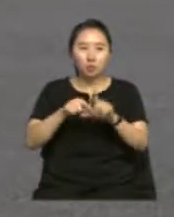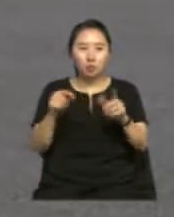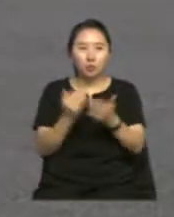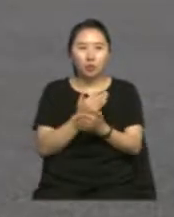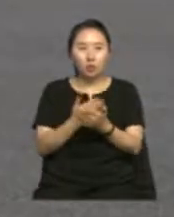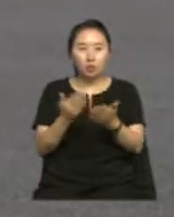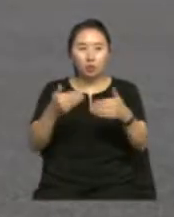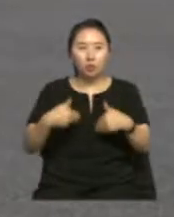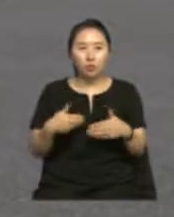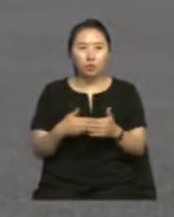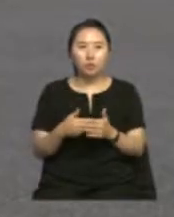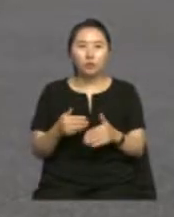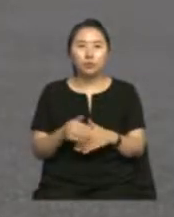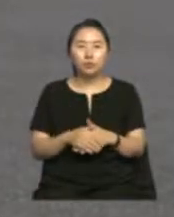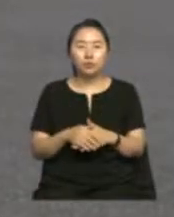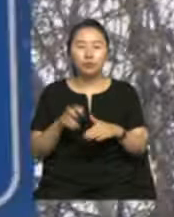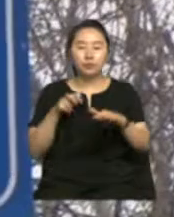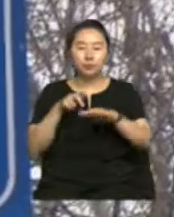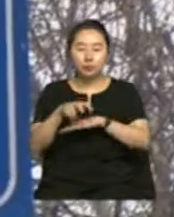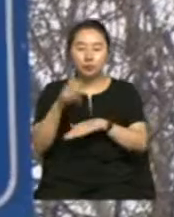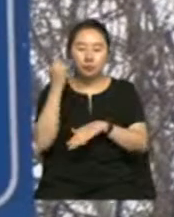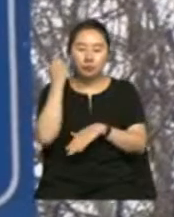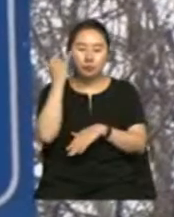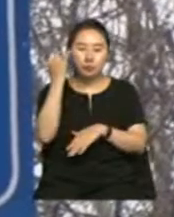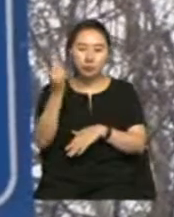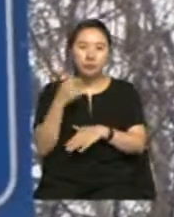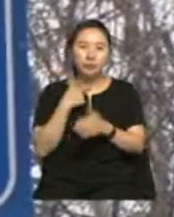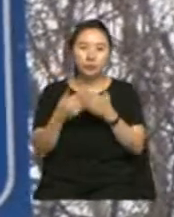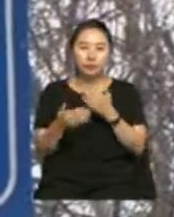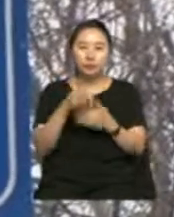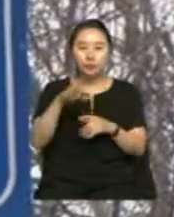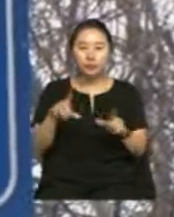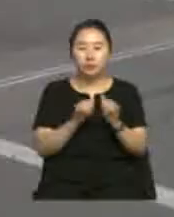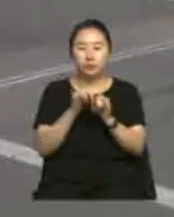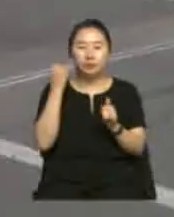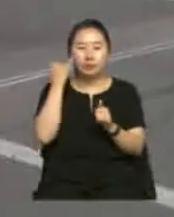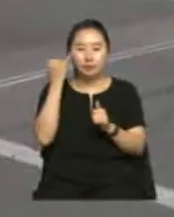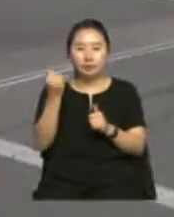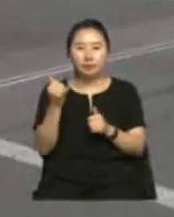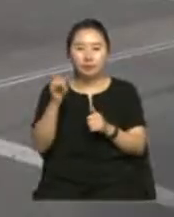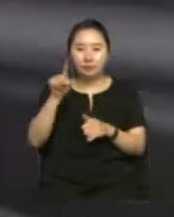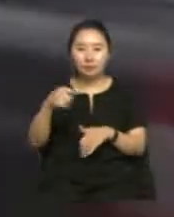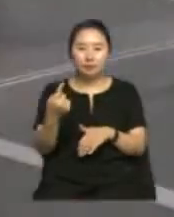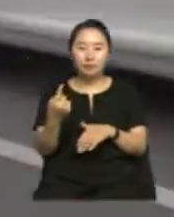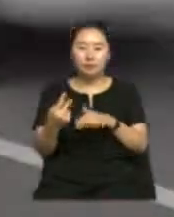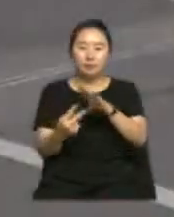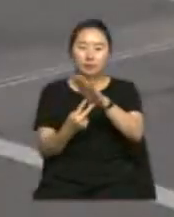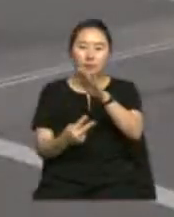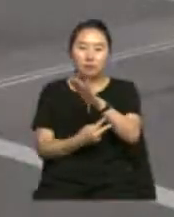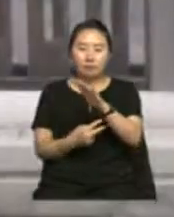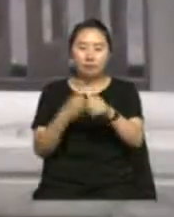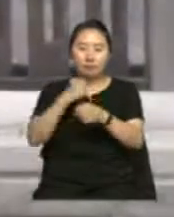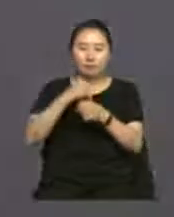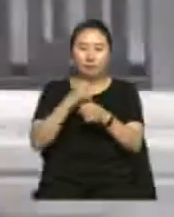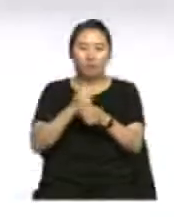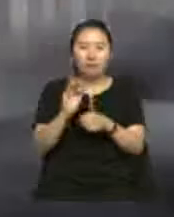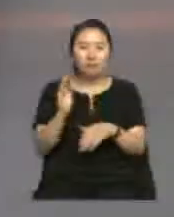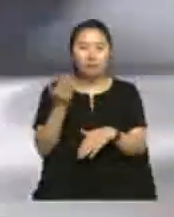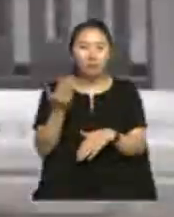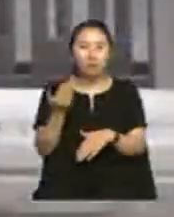나누어 진행됩니다. 보행교의 디자인과 체험 공간 등 시민들의 아이디어로 백년다리 2단계 구간이 꾸며질